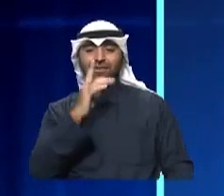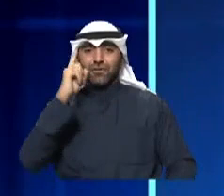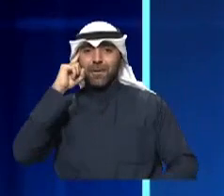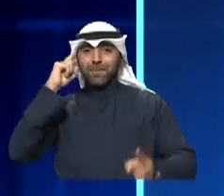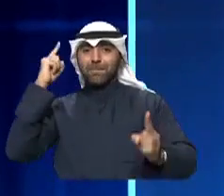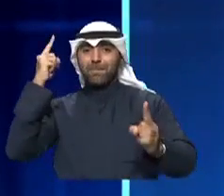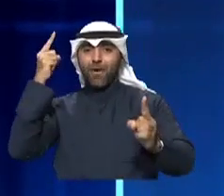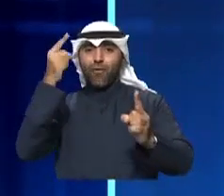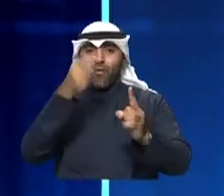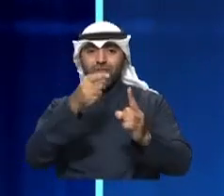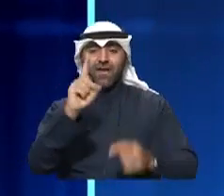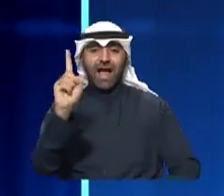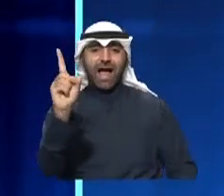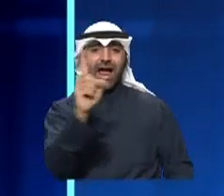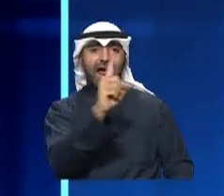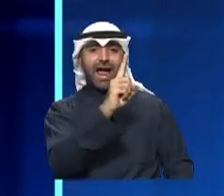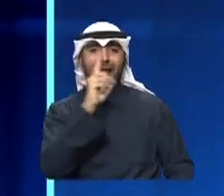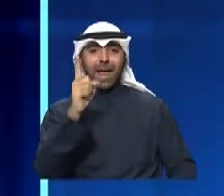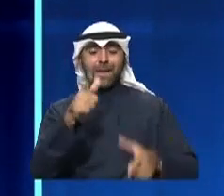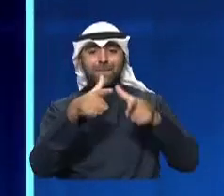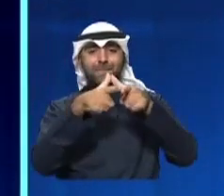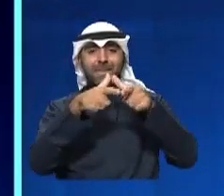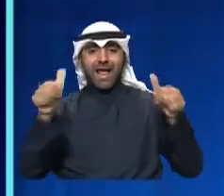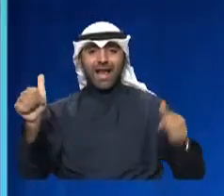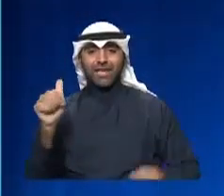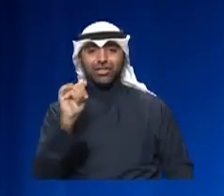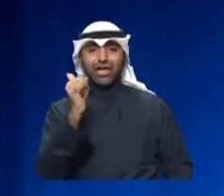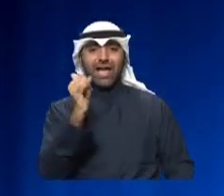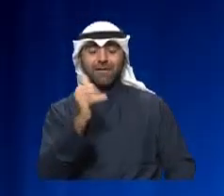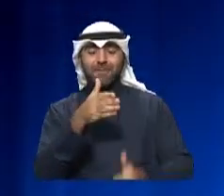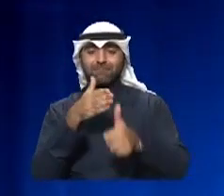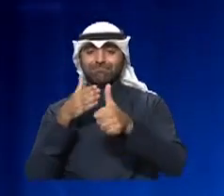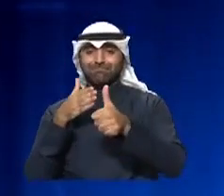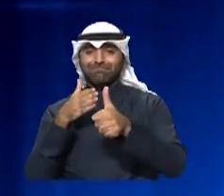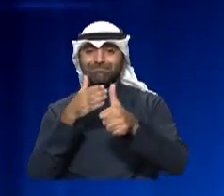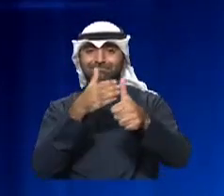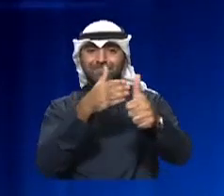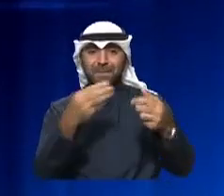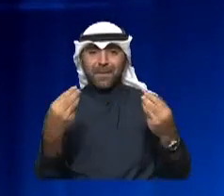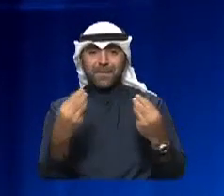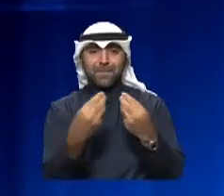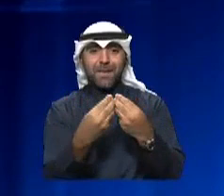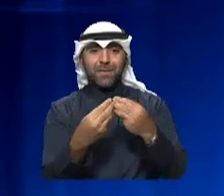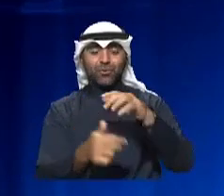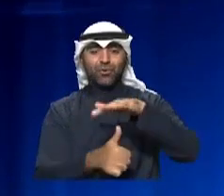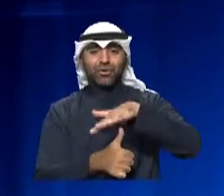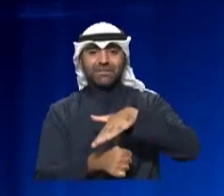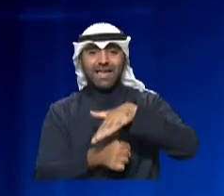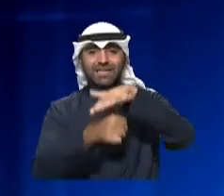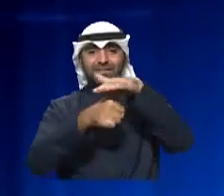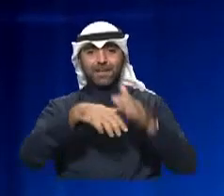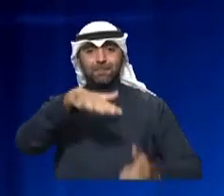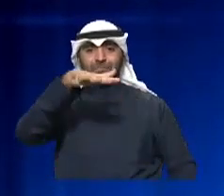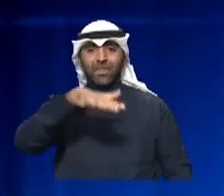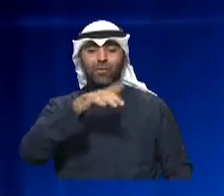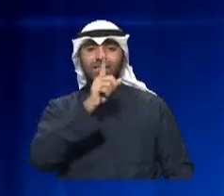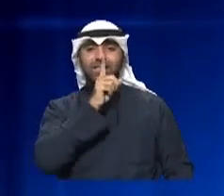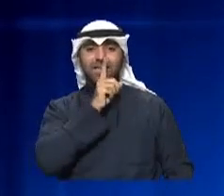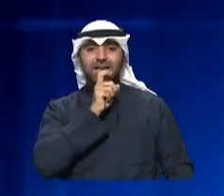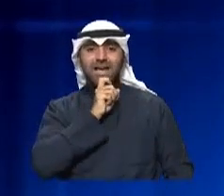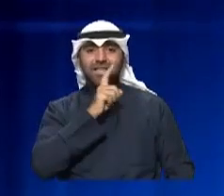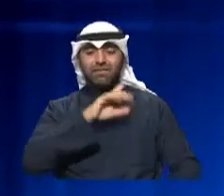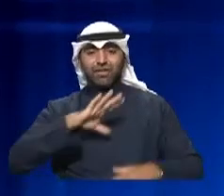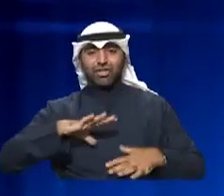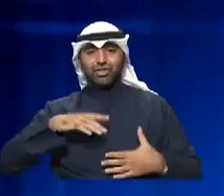مختلف الميادين في ظل قيادة سموه الحكيمة والتي ارتقت بالمكانة الرفيعة لدولة قطر الشقيقة على